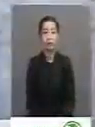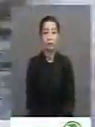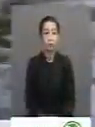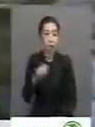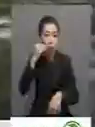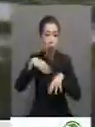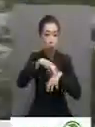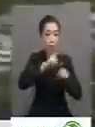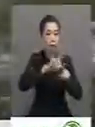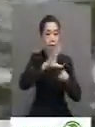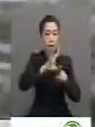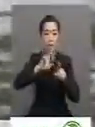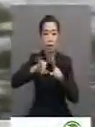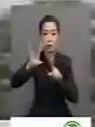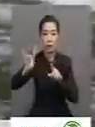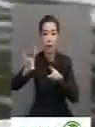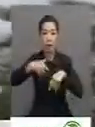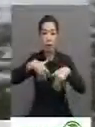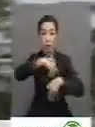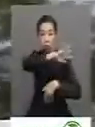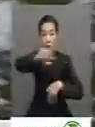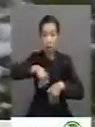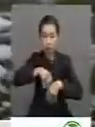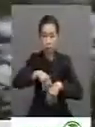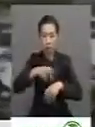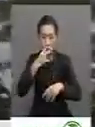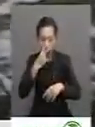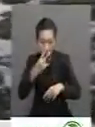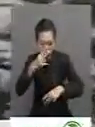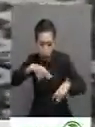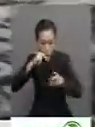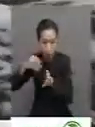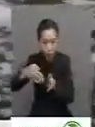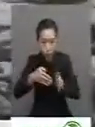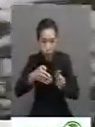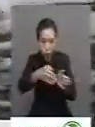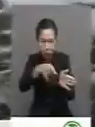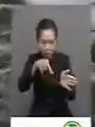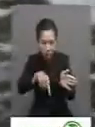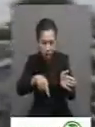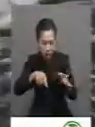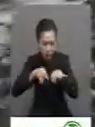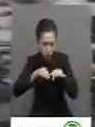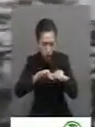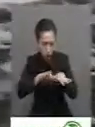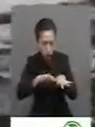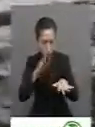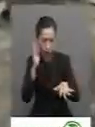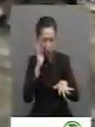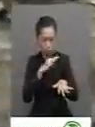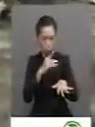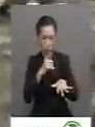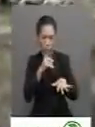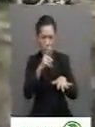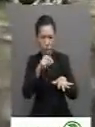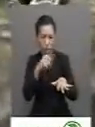หมู่8ที่ศรีมหาโพธิ์ปราจีนบุรีเขาร่วมกันตรวจสอบปัญหาน้ำในคลองโสมเน่าเสียโดยที่ไม่ทราบสาเหตุส